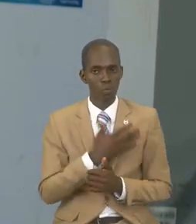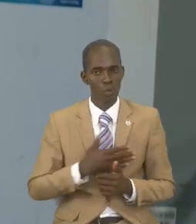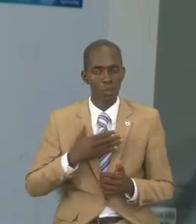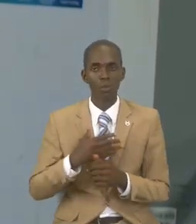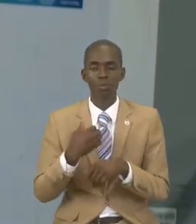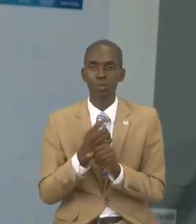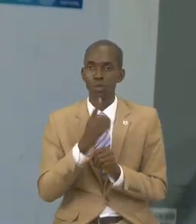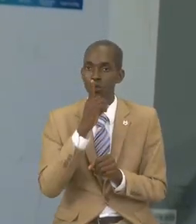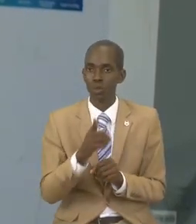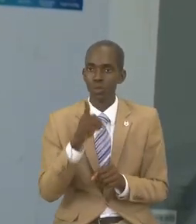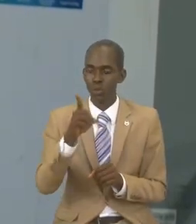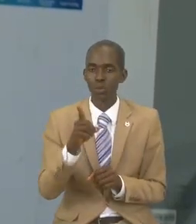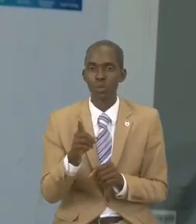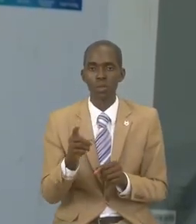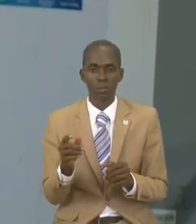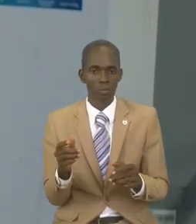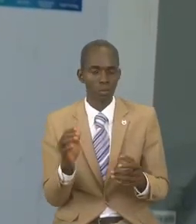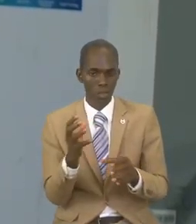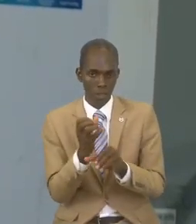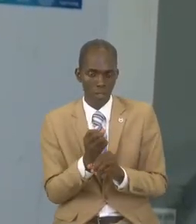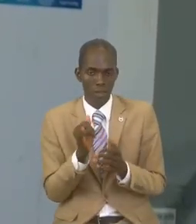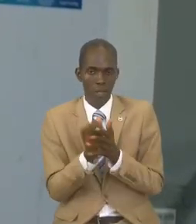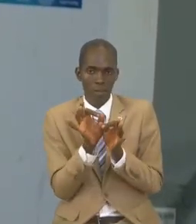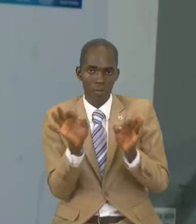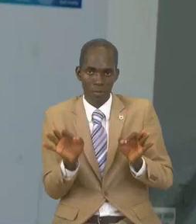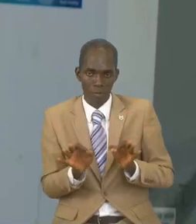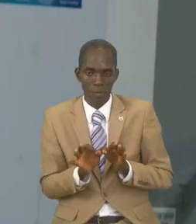pour que tu participes, tu reçoives cela.